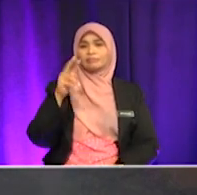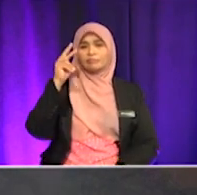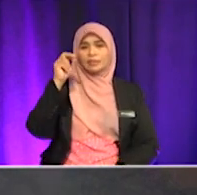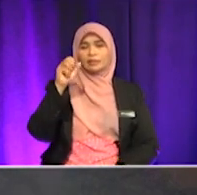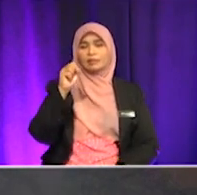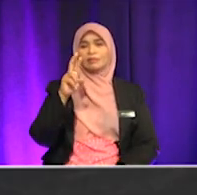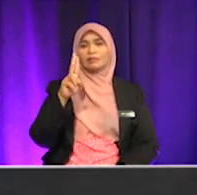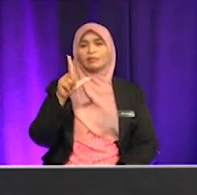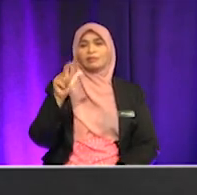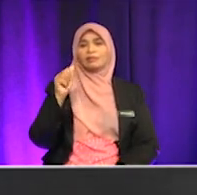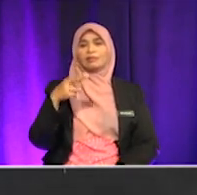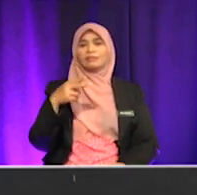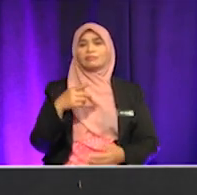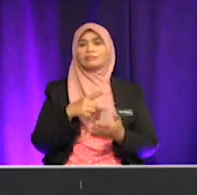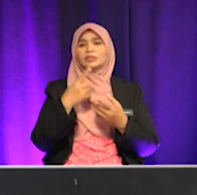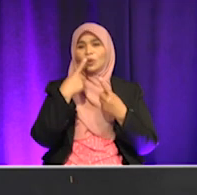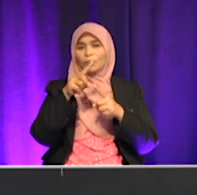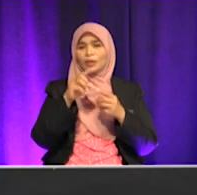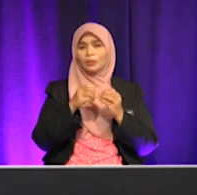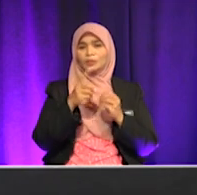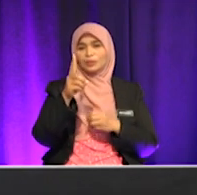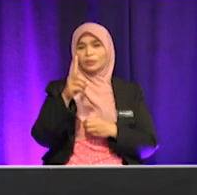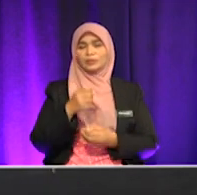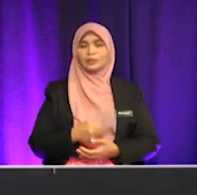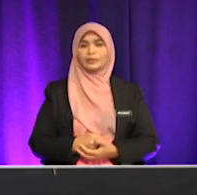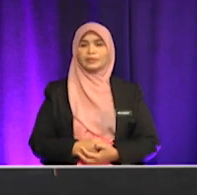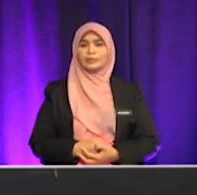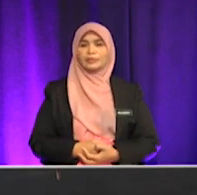bagi jawapan yang pertama, apa jawapan Nasrullah? Silakan.